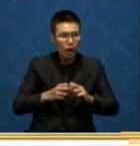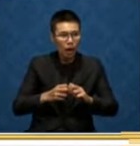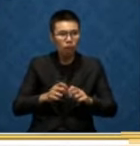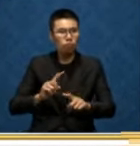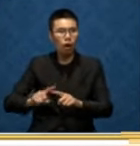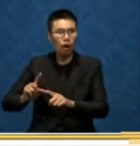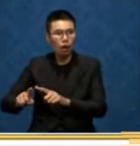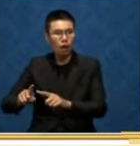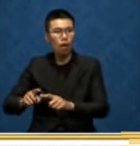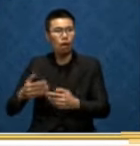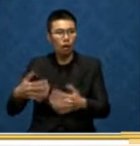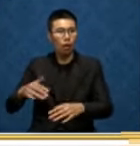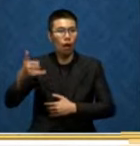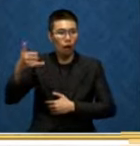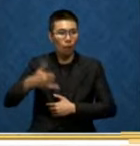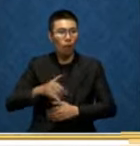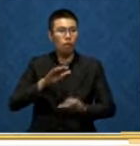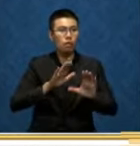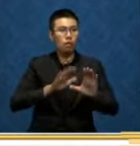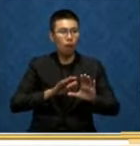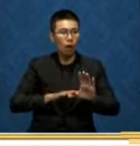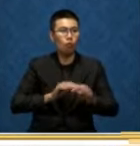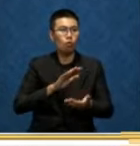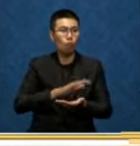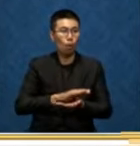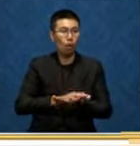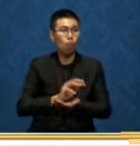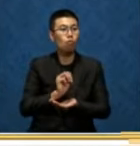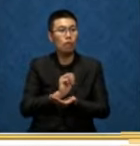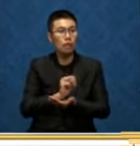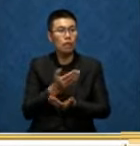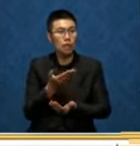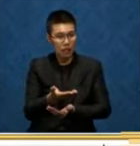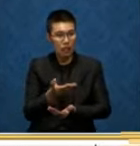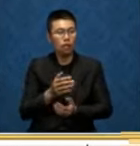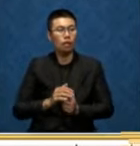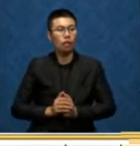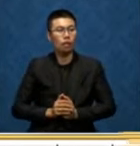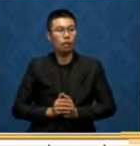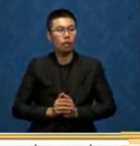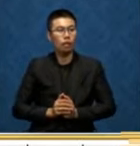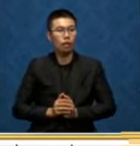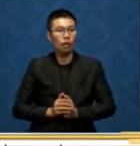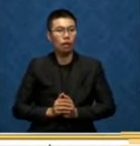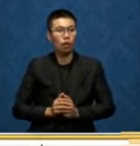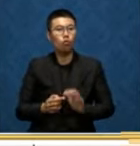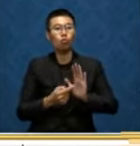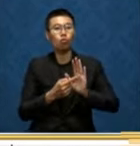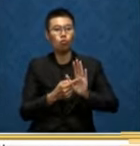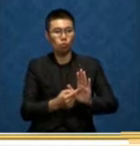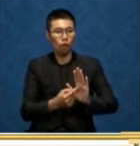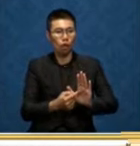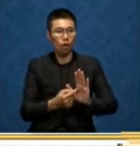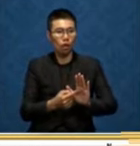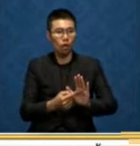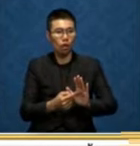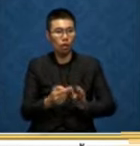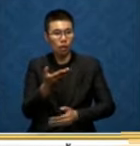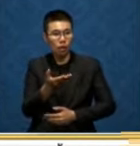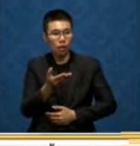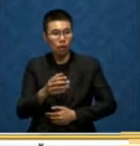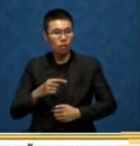านาแล้วเข้ามาสู่โรงเรียนนี้อย่างไรเด็กคนนี้ตัวยกตัวอย่างพ่อแ